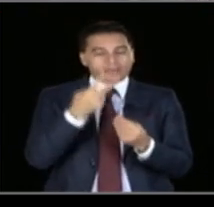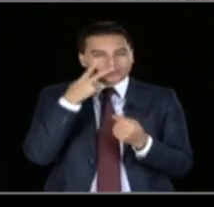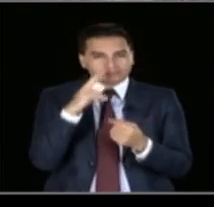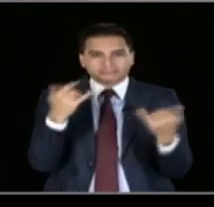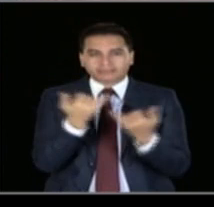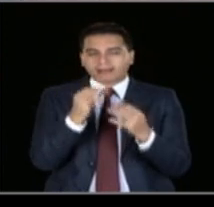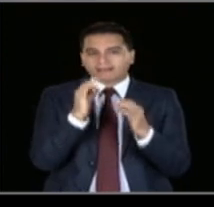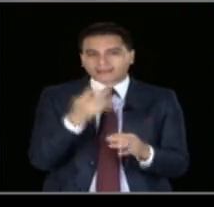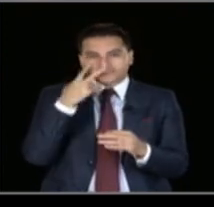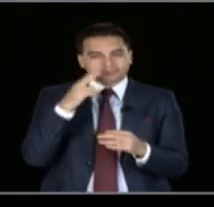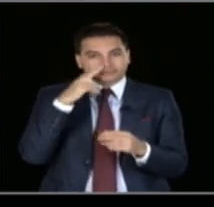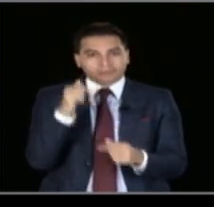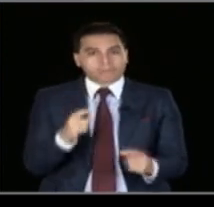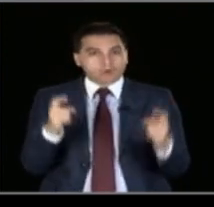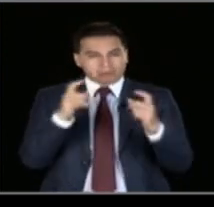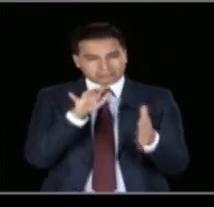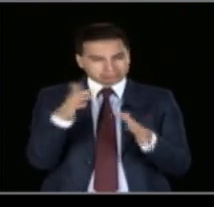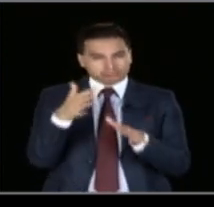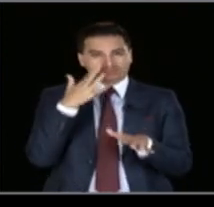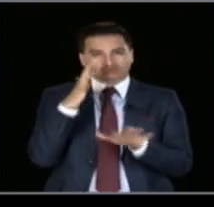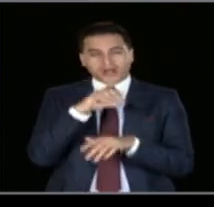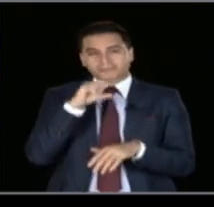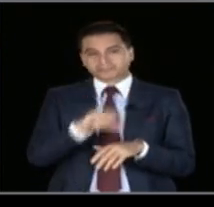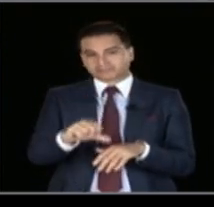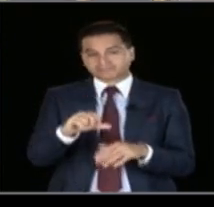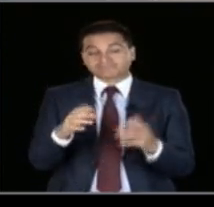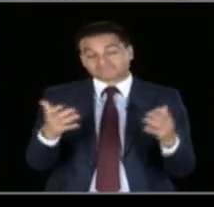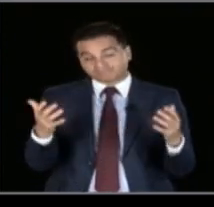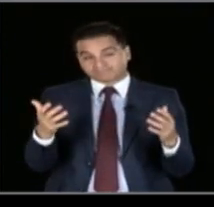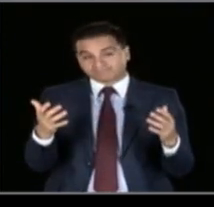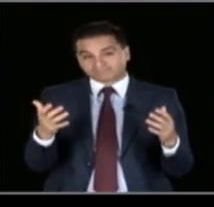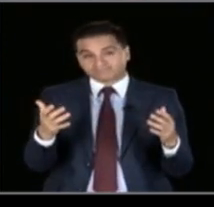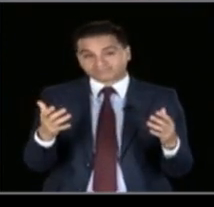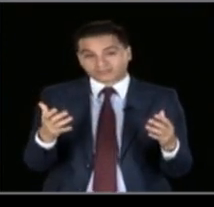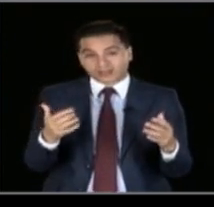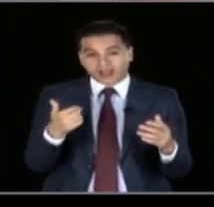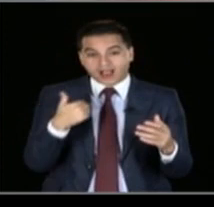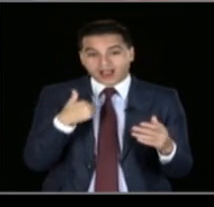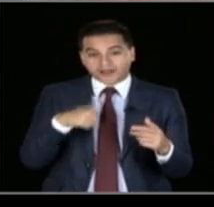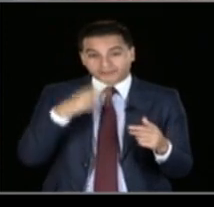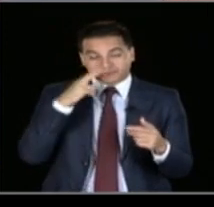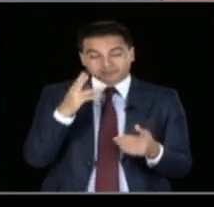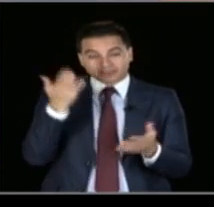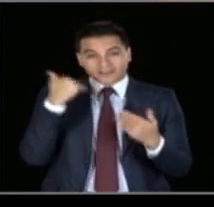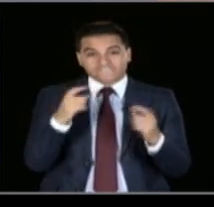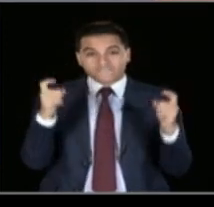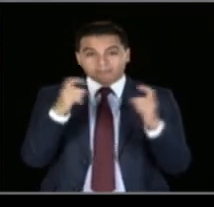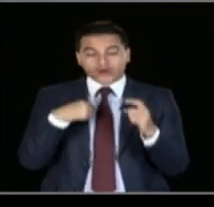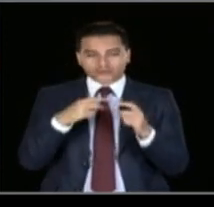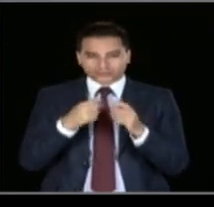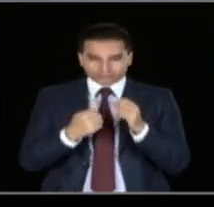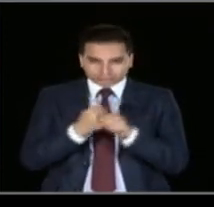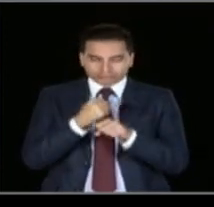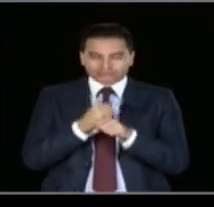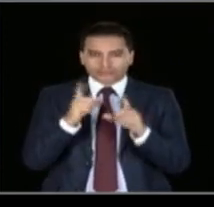جدا، فالمباراه تقريبا طارت منهم. بدأنا اختلف كتير عن الماتش اللي فات، يقل التركيز في